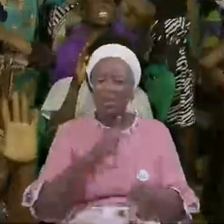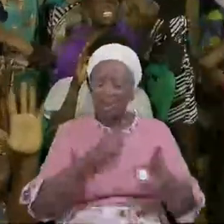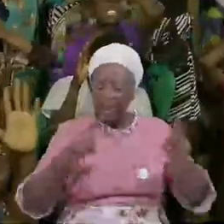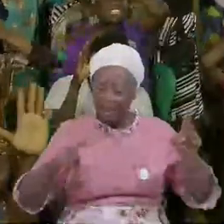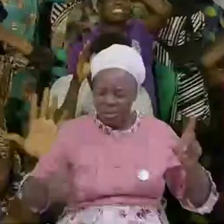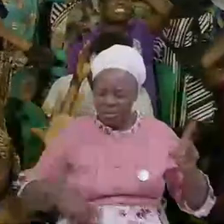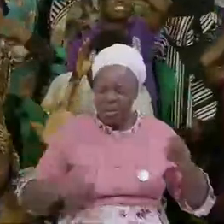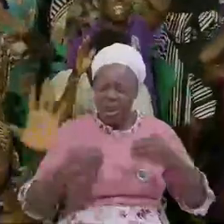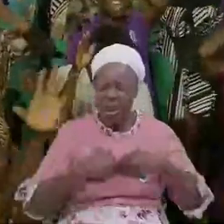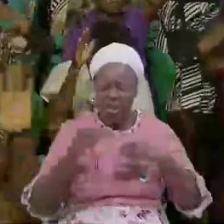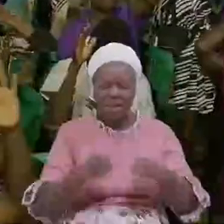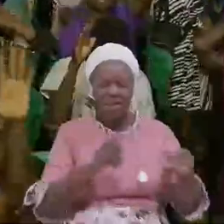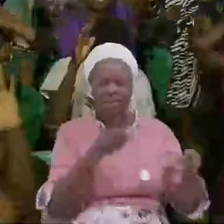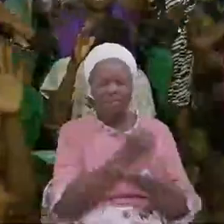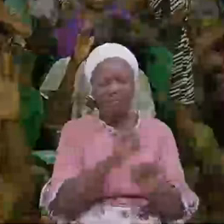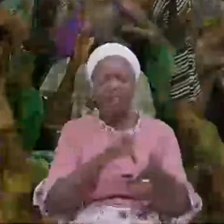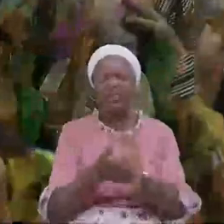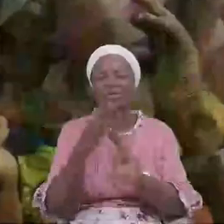Le Seigneur vous a affranchi.